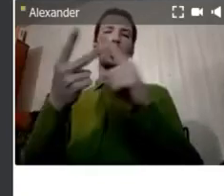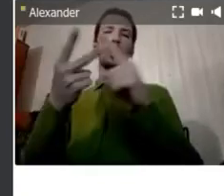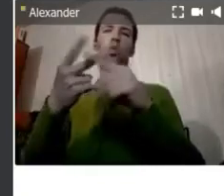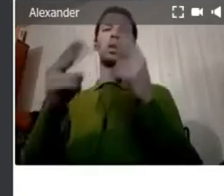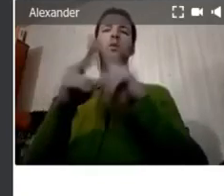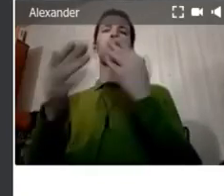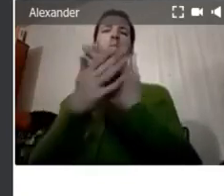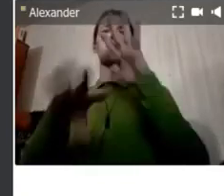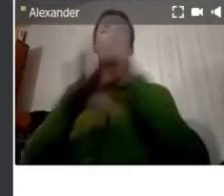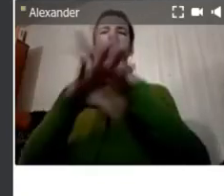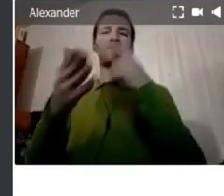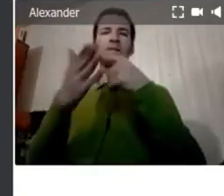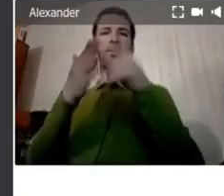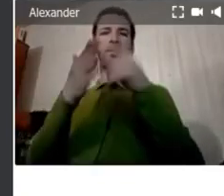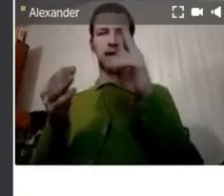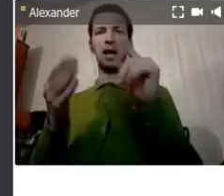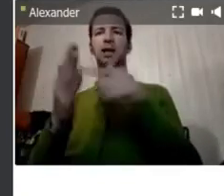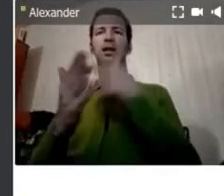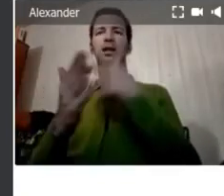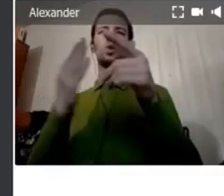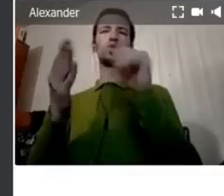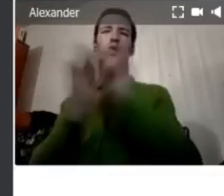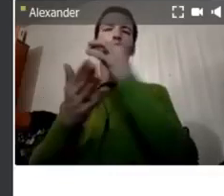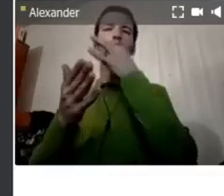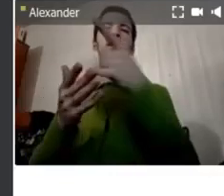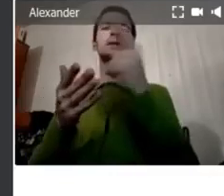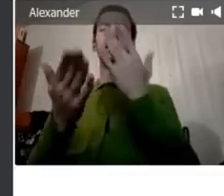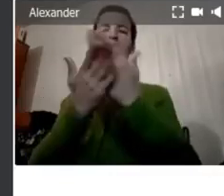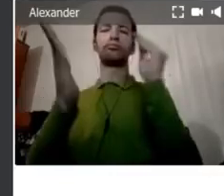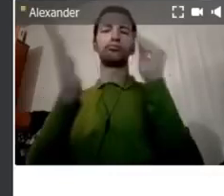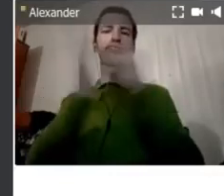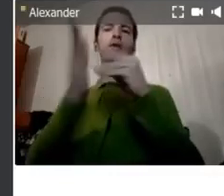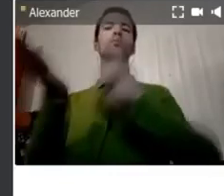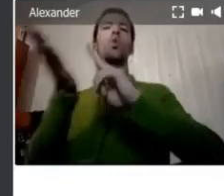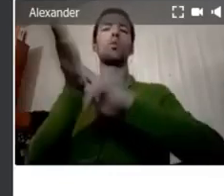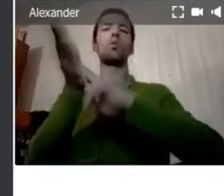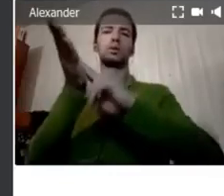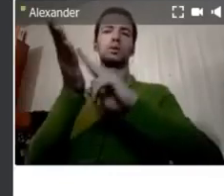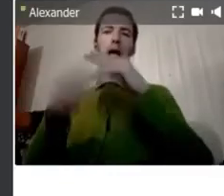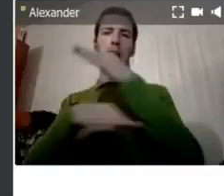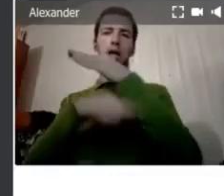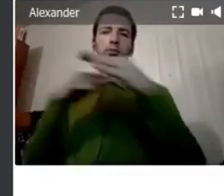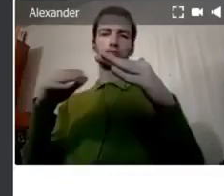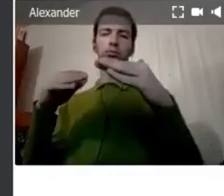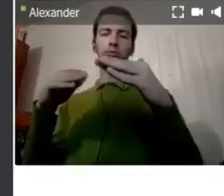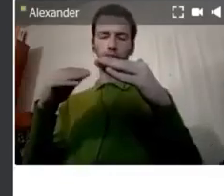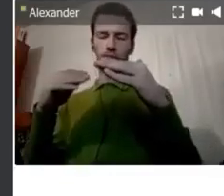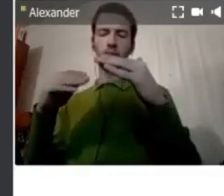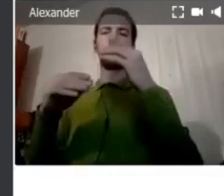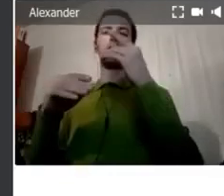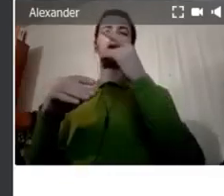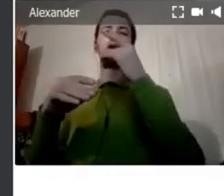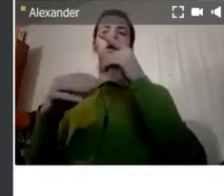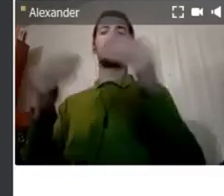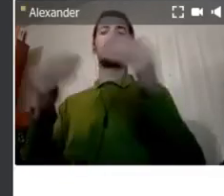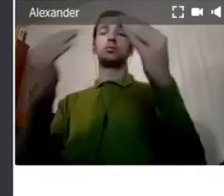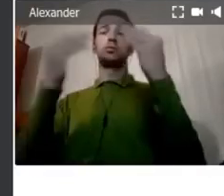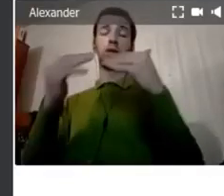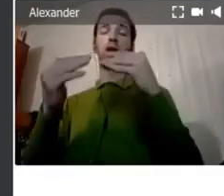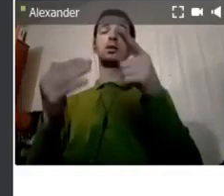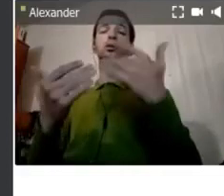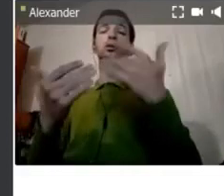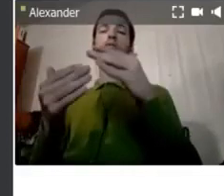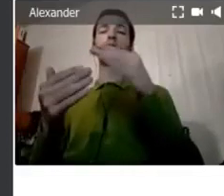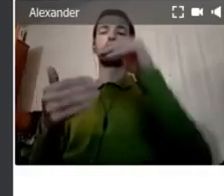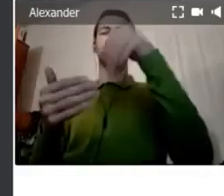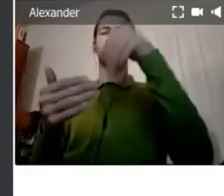то непосредственно у вас будет банк Сантандер, и с этой квитанции вы идете в банковское отделение и делаете обычный SWIFT-перевод